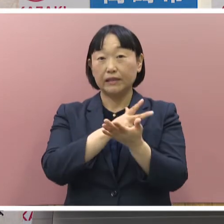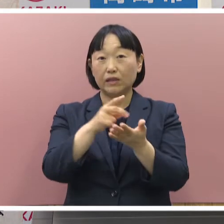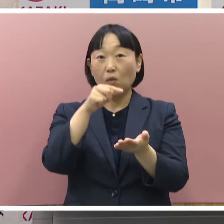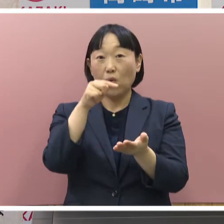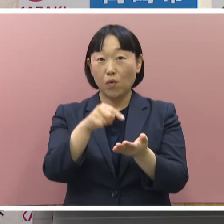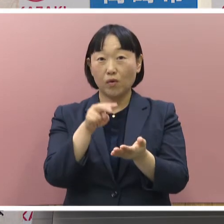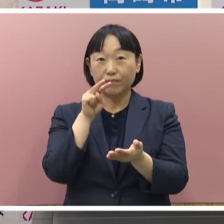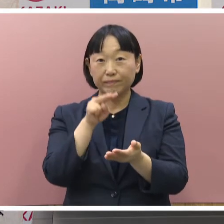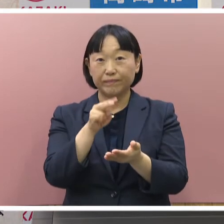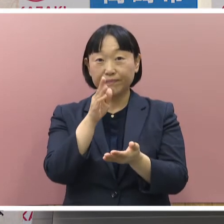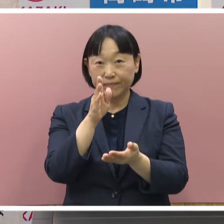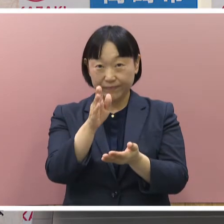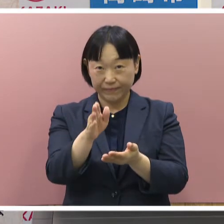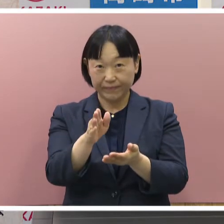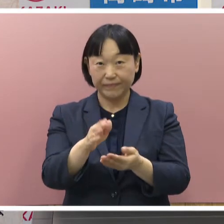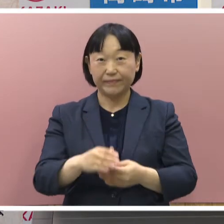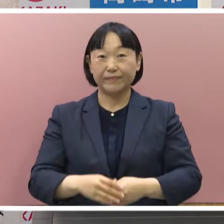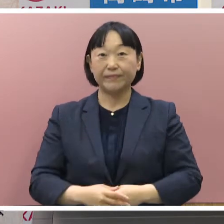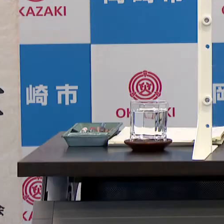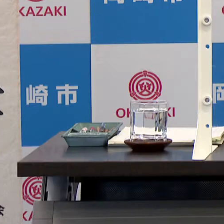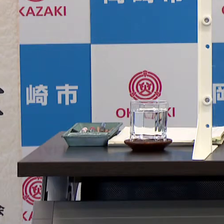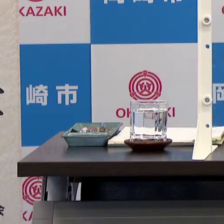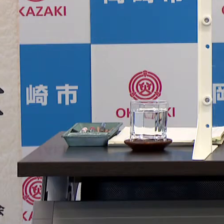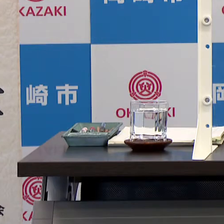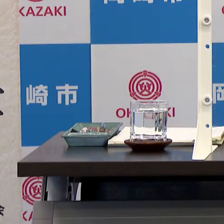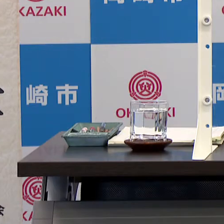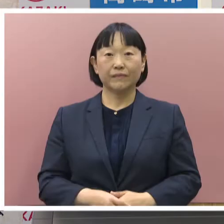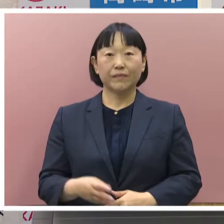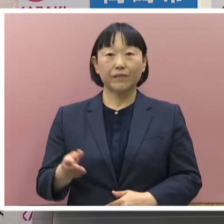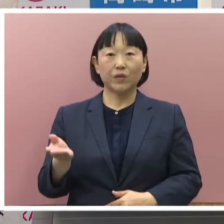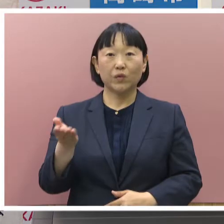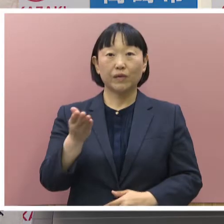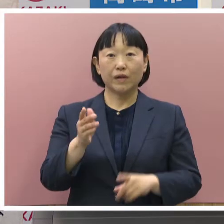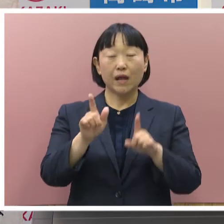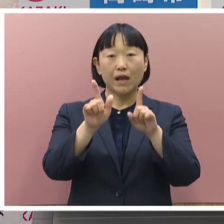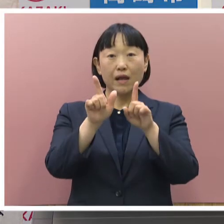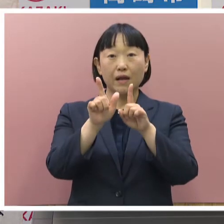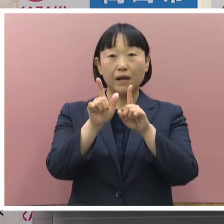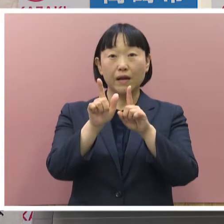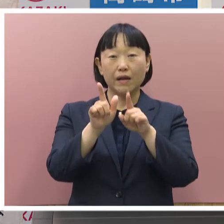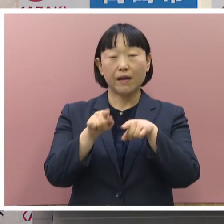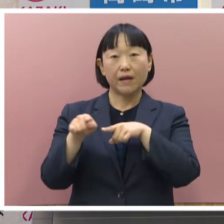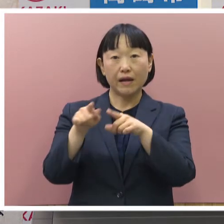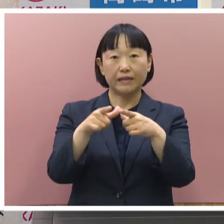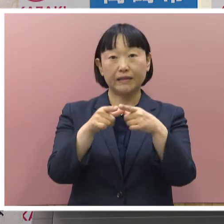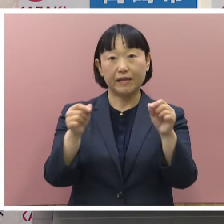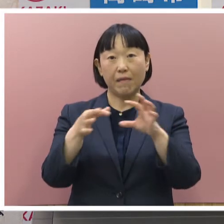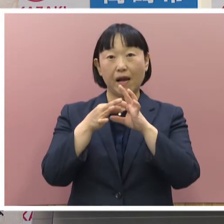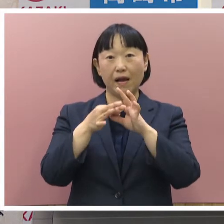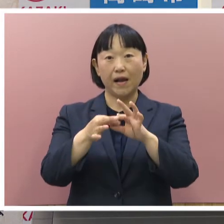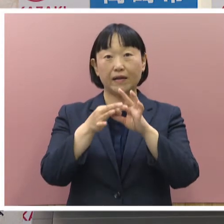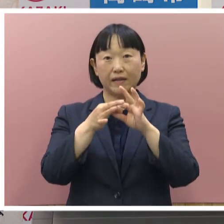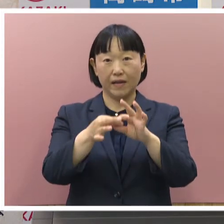ご確認いただければと思います。はい、続いてラリージャパン関連のお知らせです。